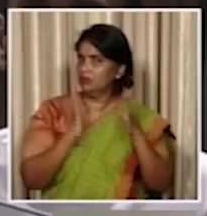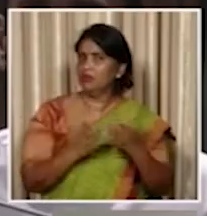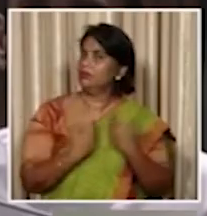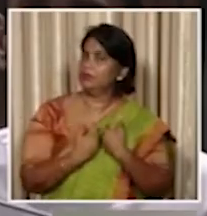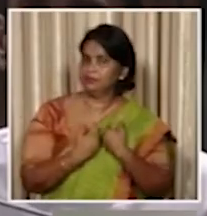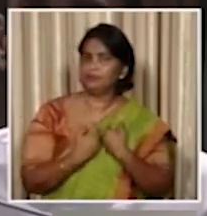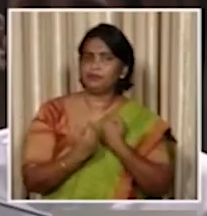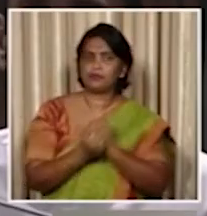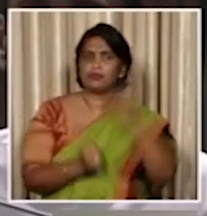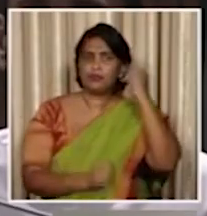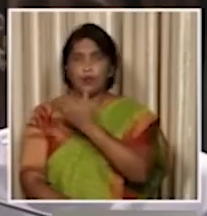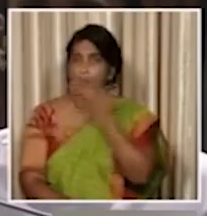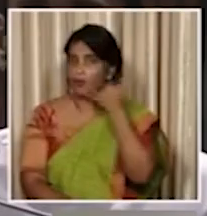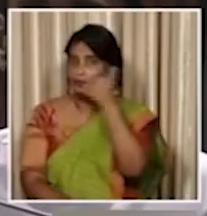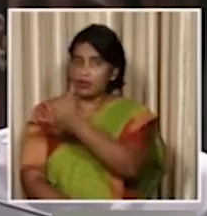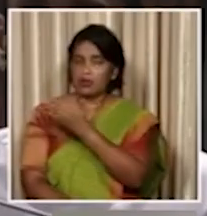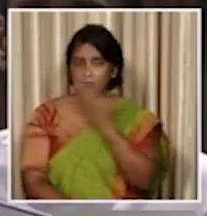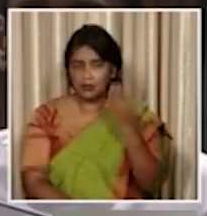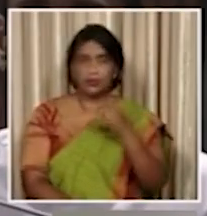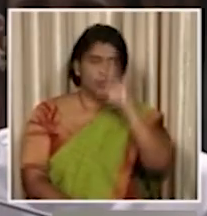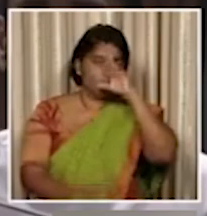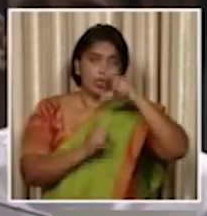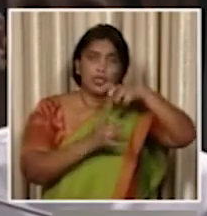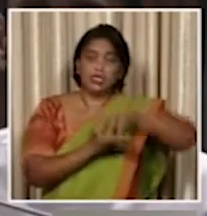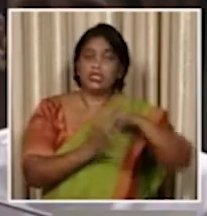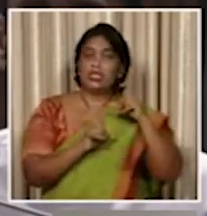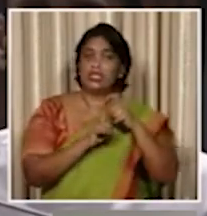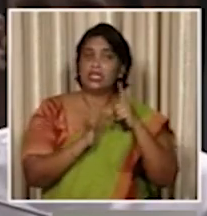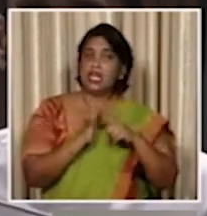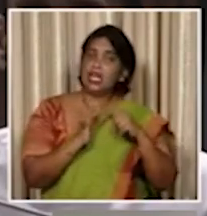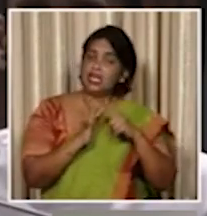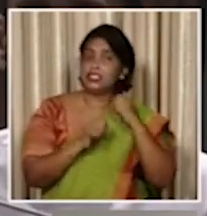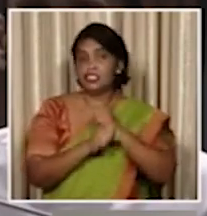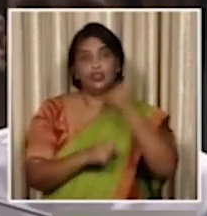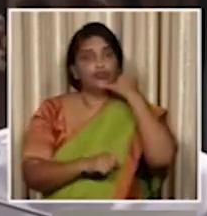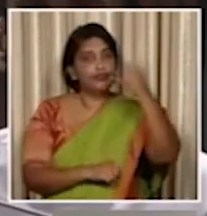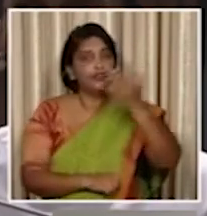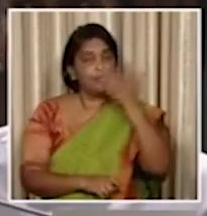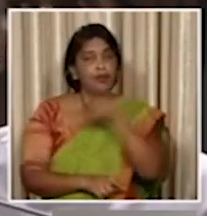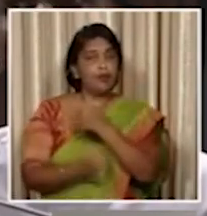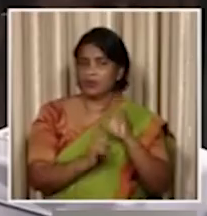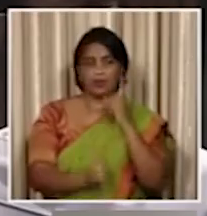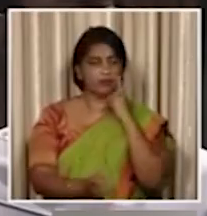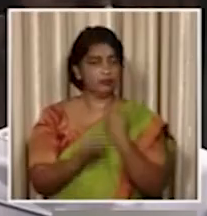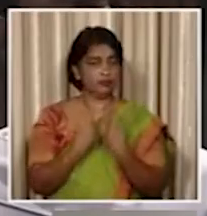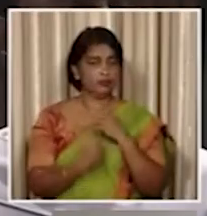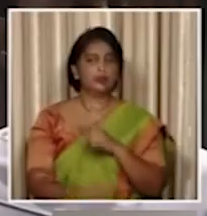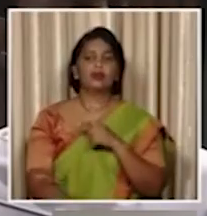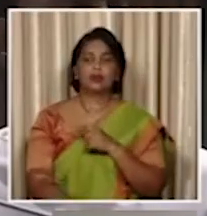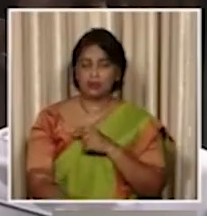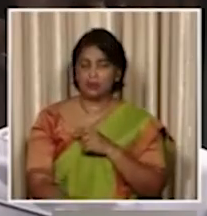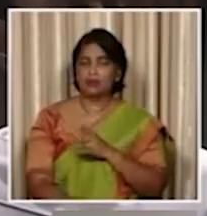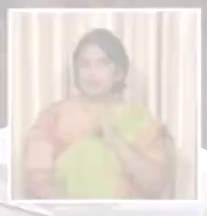පුද්ගලෙක්. පොලිස්පතිතුමාට කතා කරන්න පුළුවන්. අපිට කුරුණෑගල දිස්ත්‍රික්කයේ DIG සීනියරියට කතා කරන්න පුළුවන්. හැබැයි මේ වගේ මේ මනුස්සර කතා කරන්න බෑ. ඇත්තට මේ